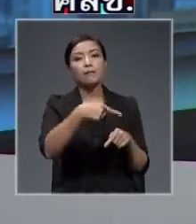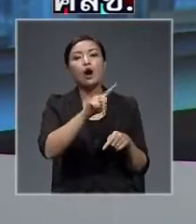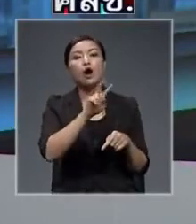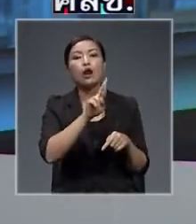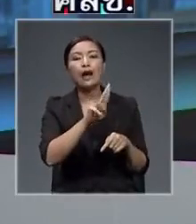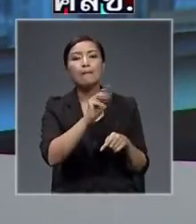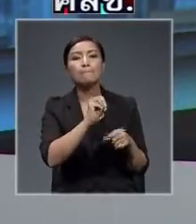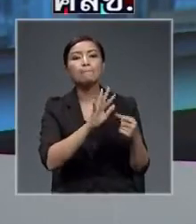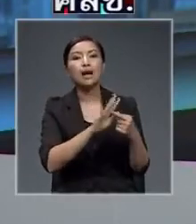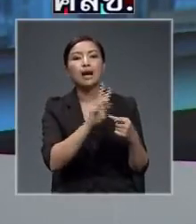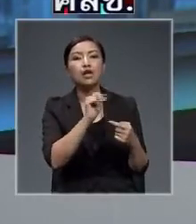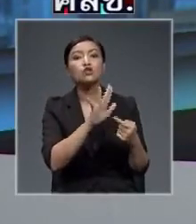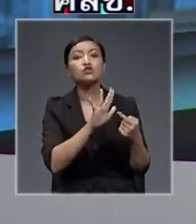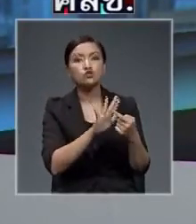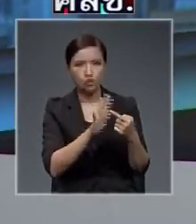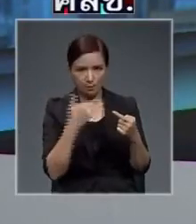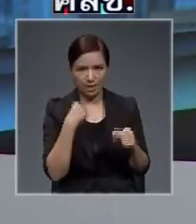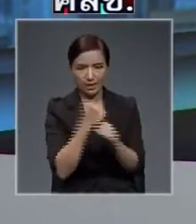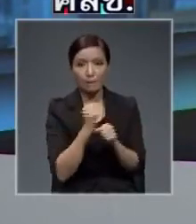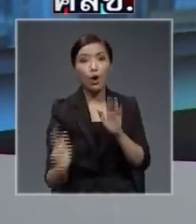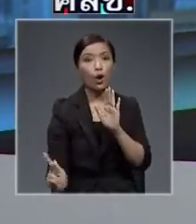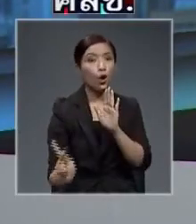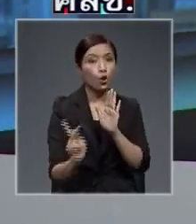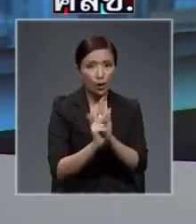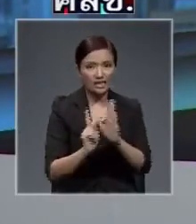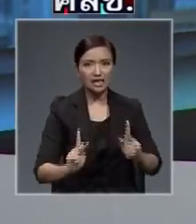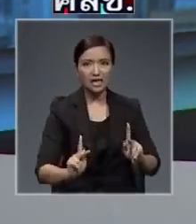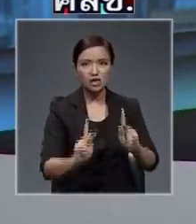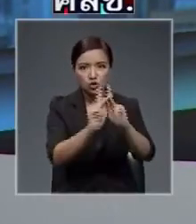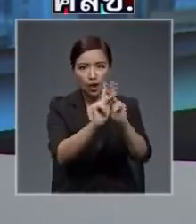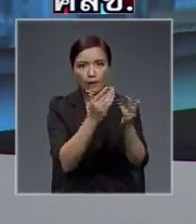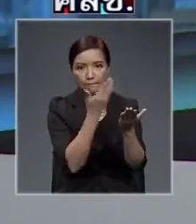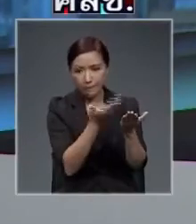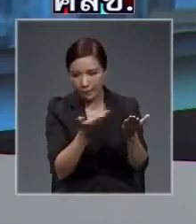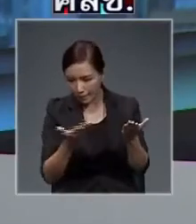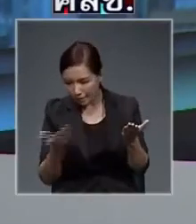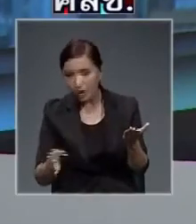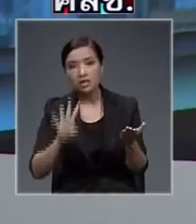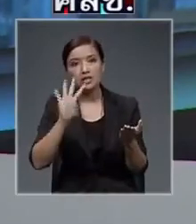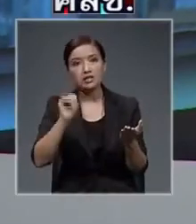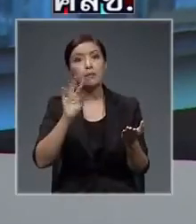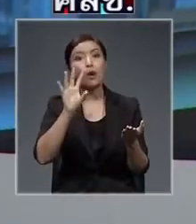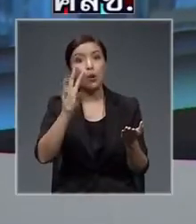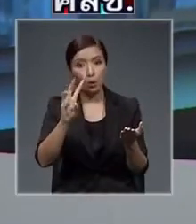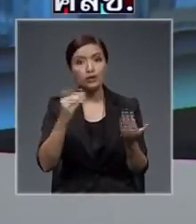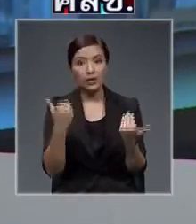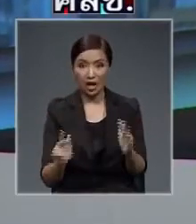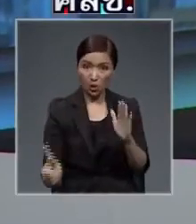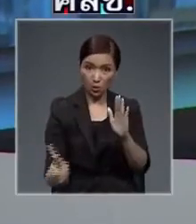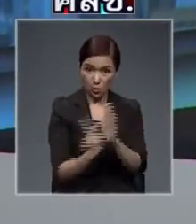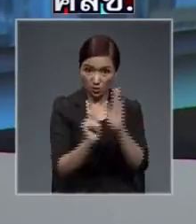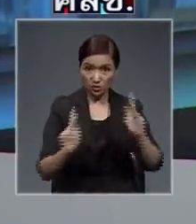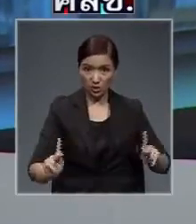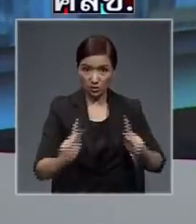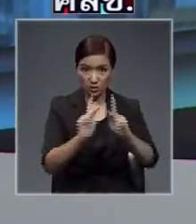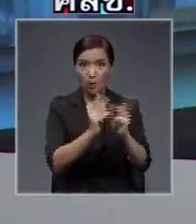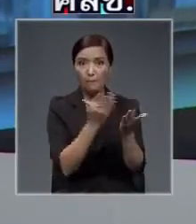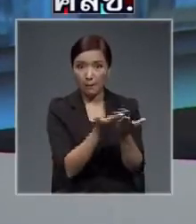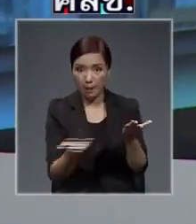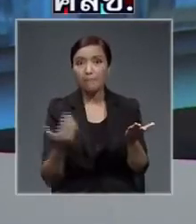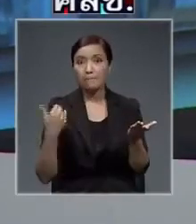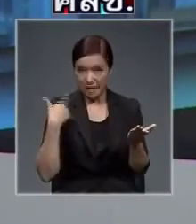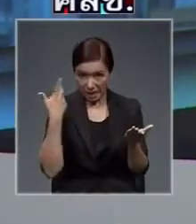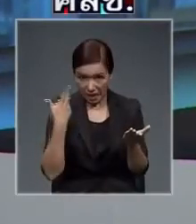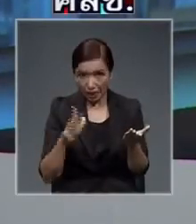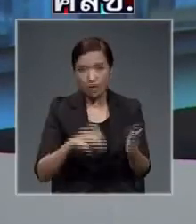จะออกกฎกระทรวง46ฉบับด้วยกันนะคะซึ่งตอนนี้เราออกแล้วนะคะกฎกระทรวงแล้วก็เชิญชว